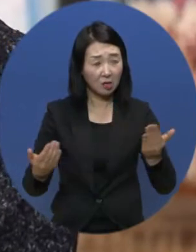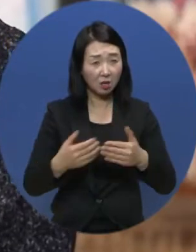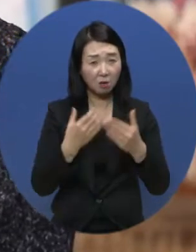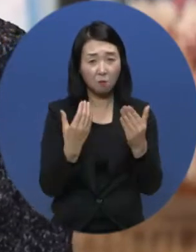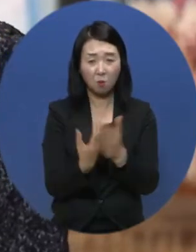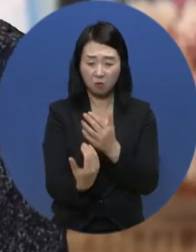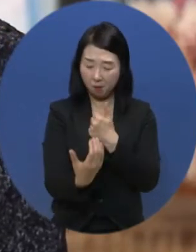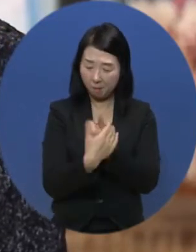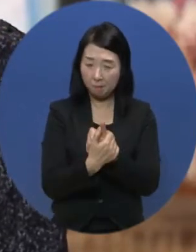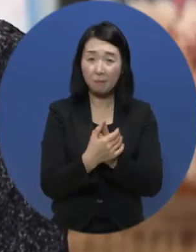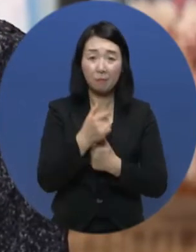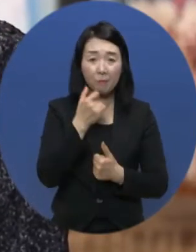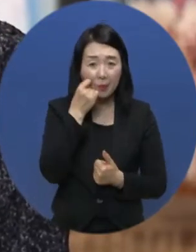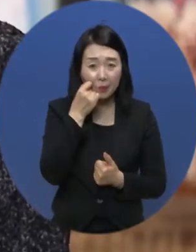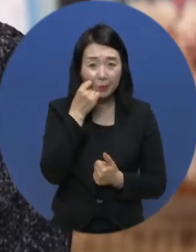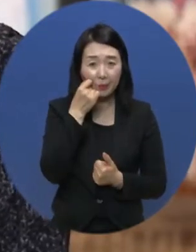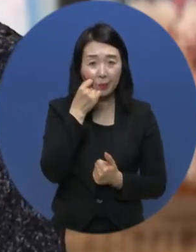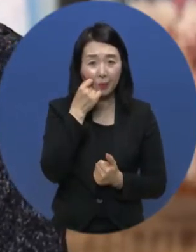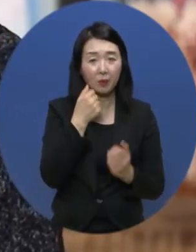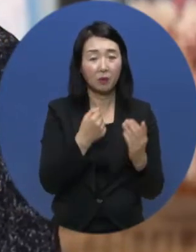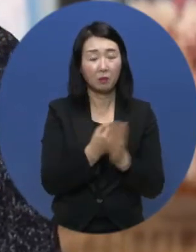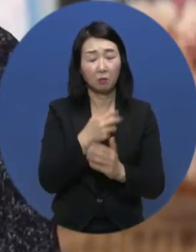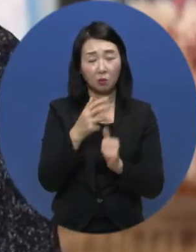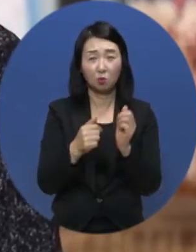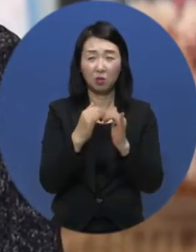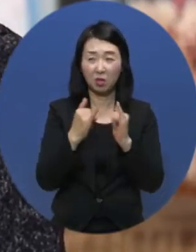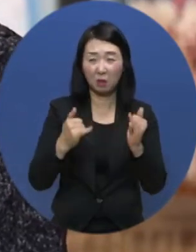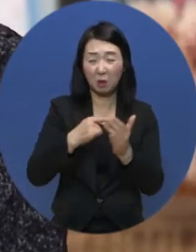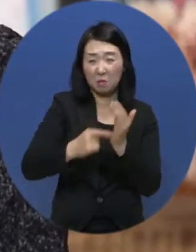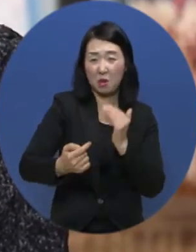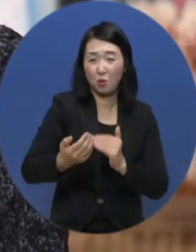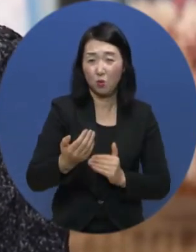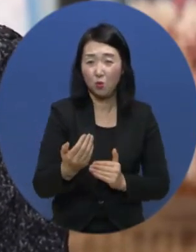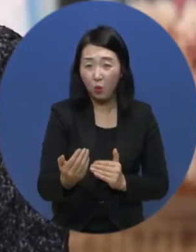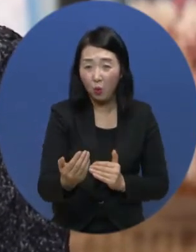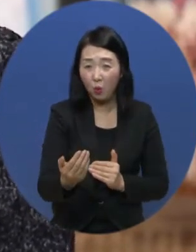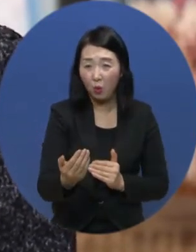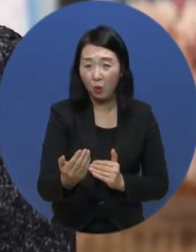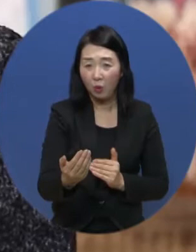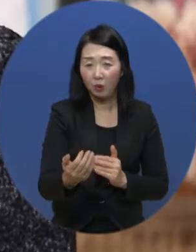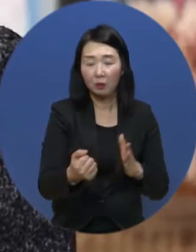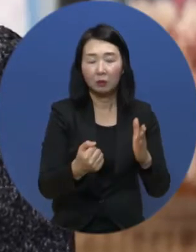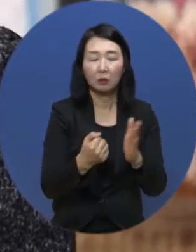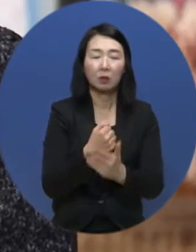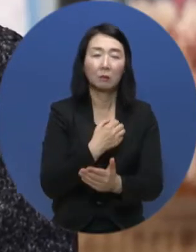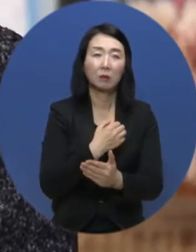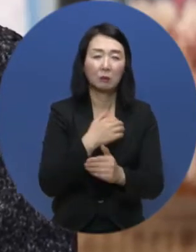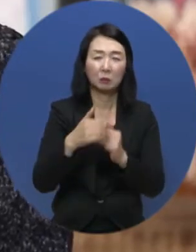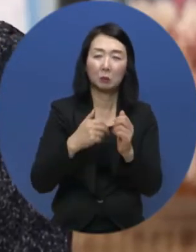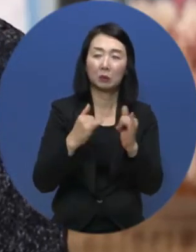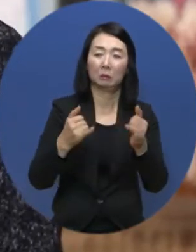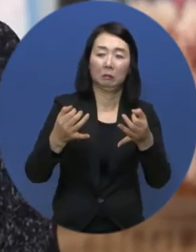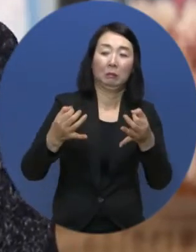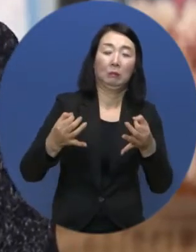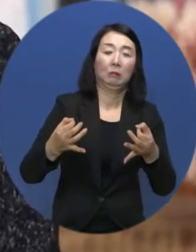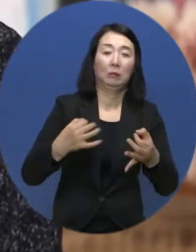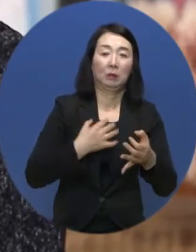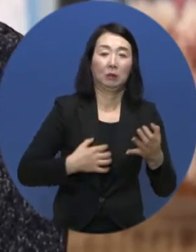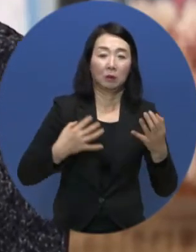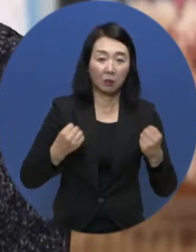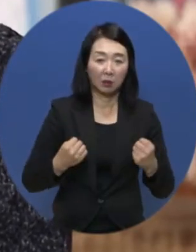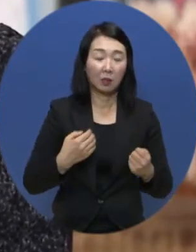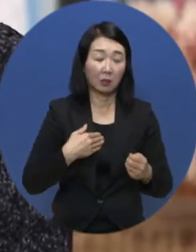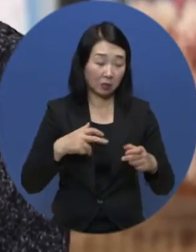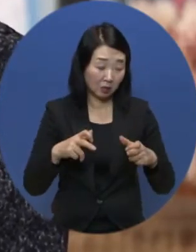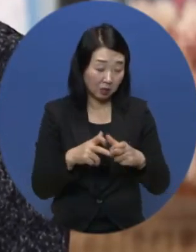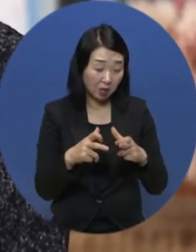주변 사람들이 오히려 뭐 나한테 피해가 가지 않을까 뭐 이런 생각을 했었던 것 같아요. 그냥 나의 장애만을 바라보는